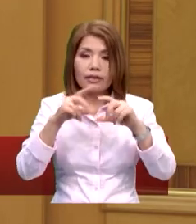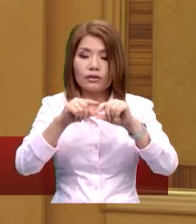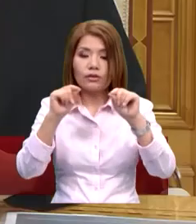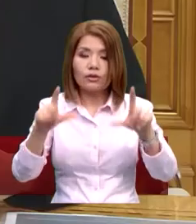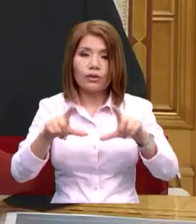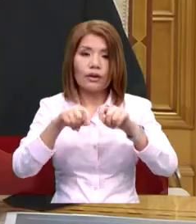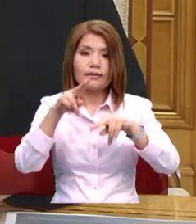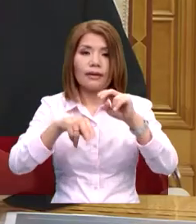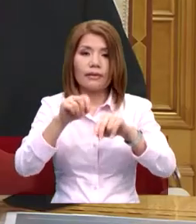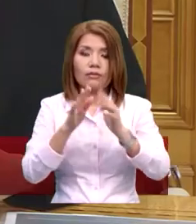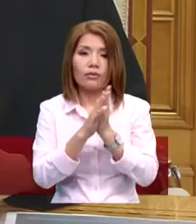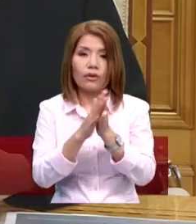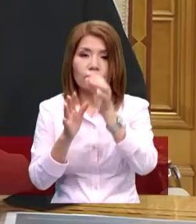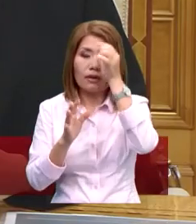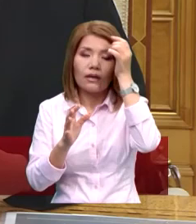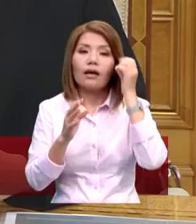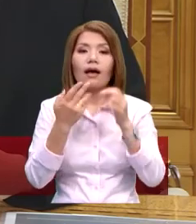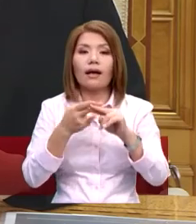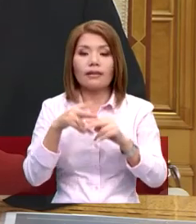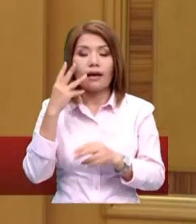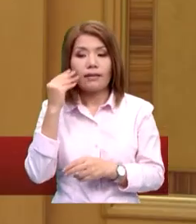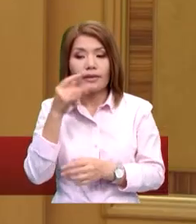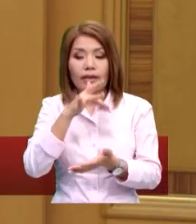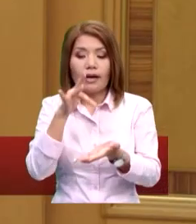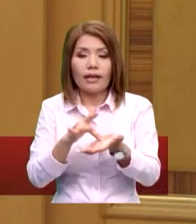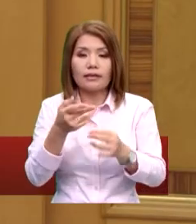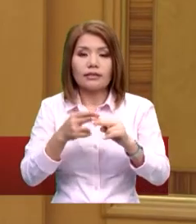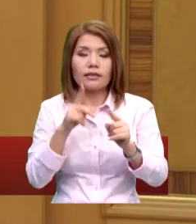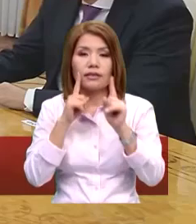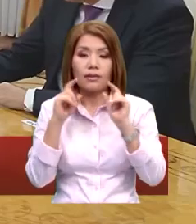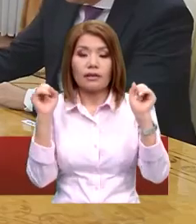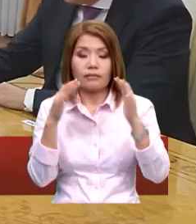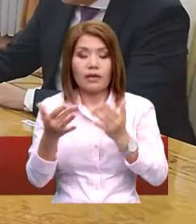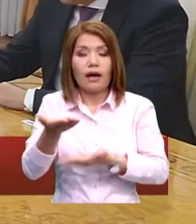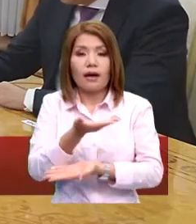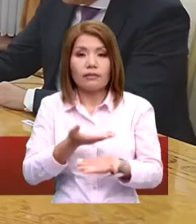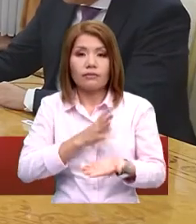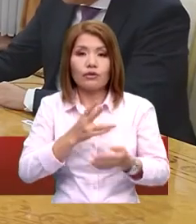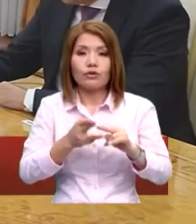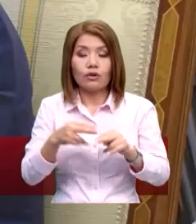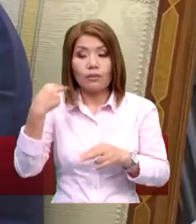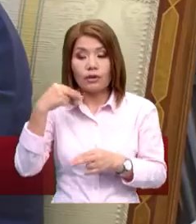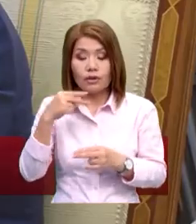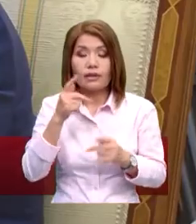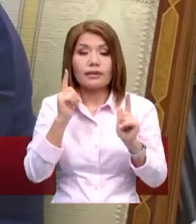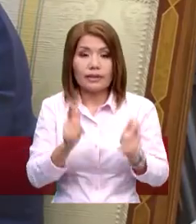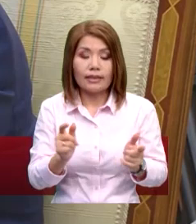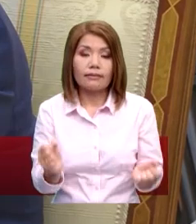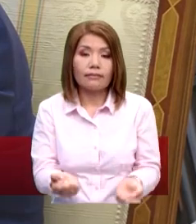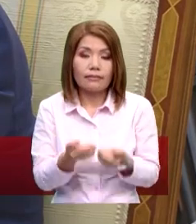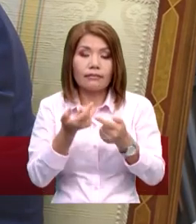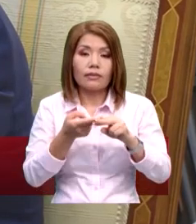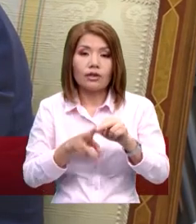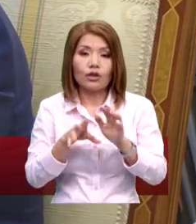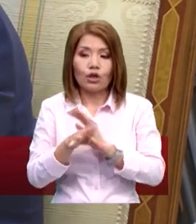керек деп есептеймін. Бұл мәселе Алматы қаласының әкімімен кездесуде де талқыланды. Президент бұл ұсынысты қолдады, ал министр Дәурен